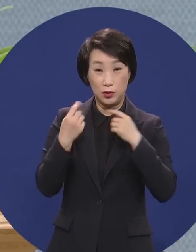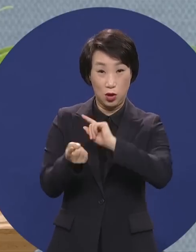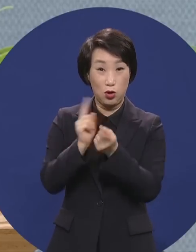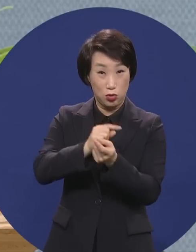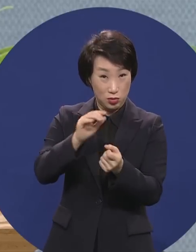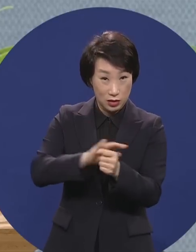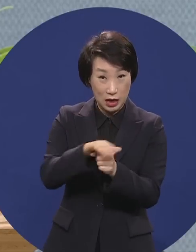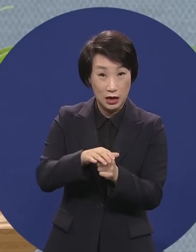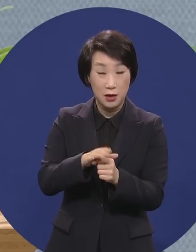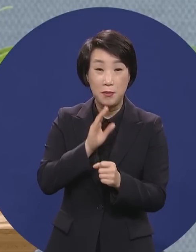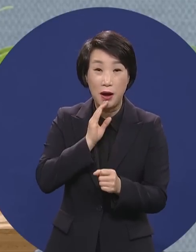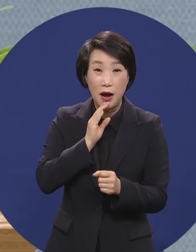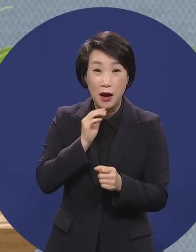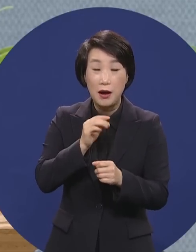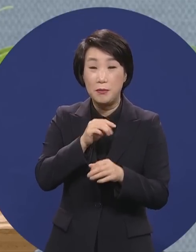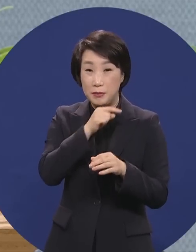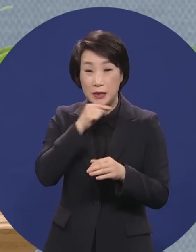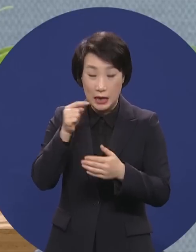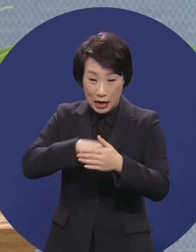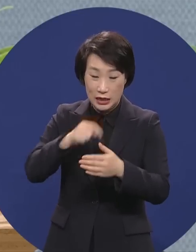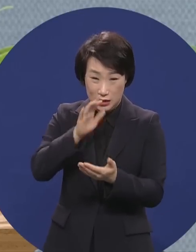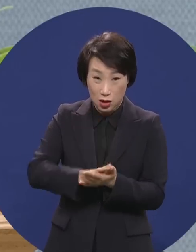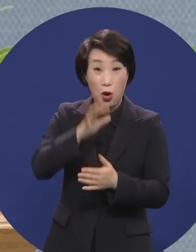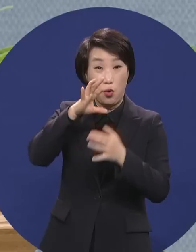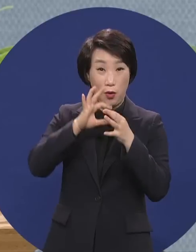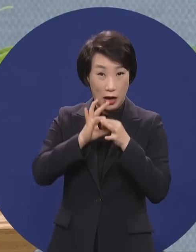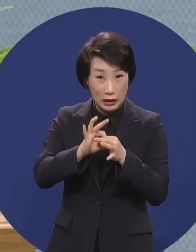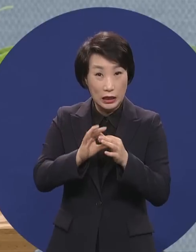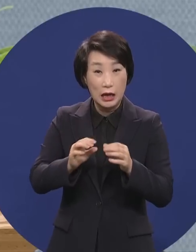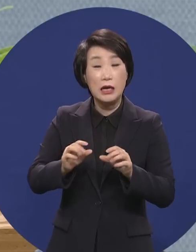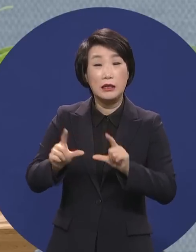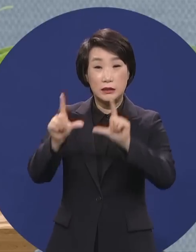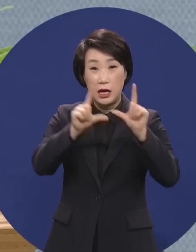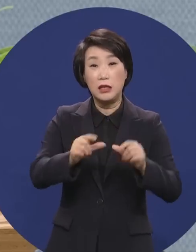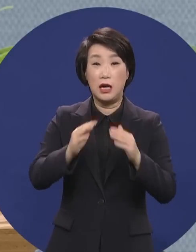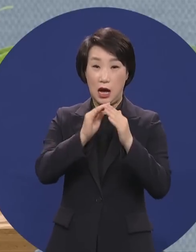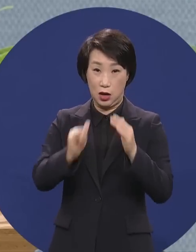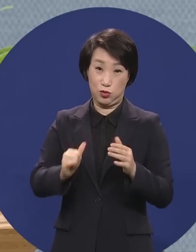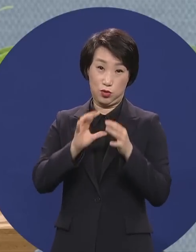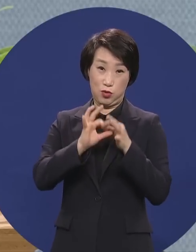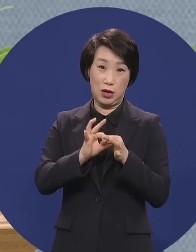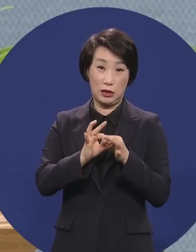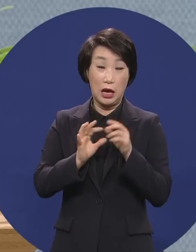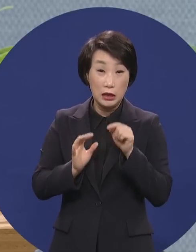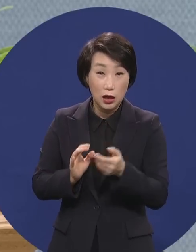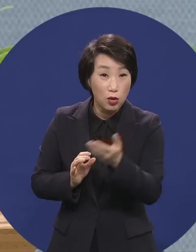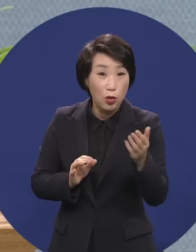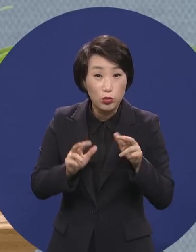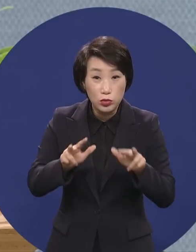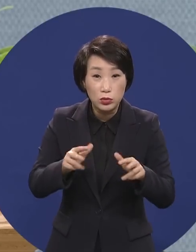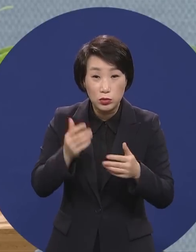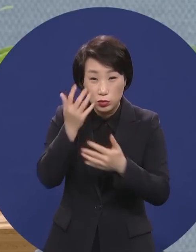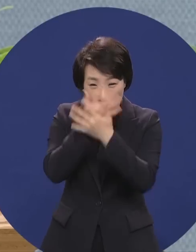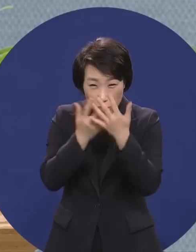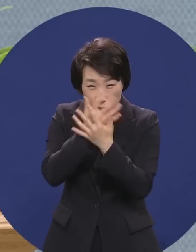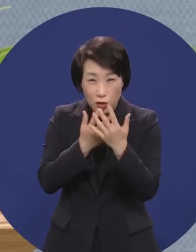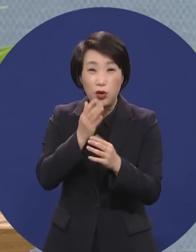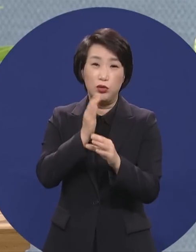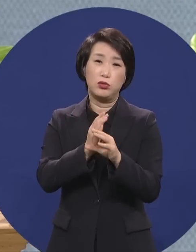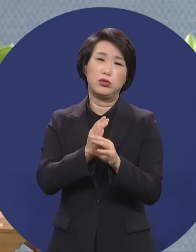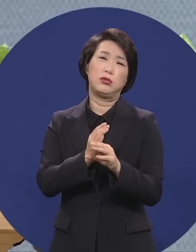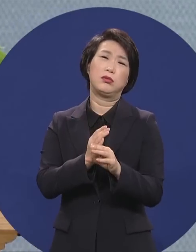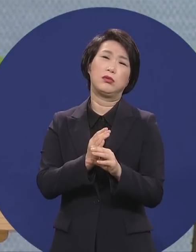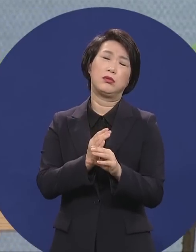피 속에 뜨거운 관계를 가지고 살아가는 가족인데, 이것이 지금 허물어져 가고 있는 것은